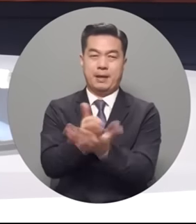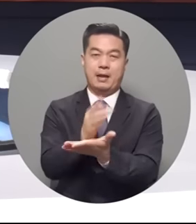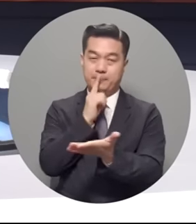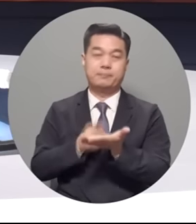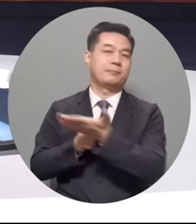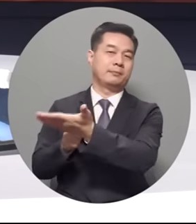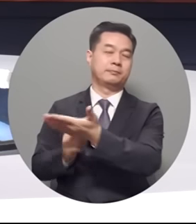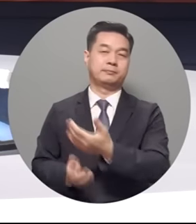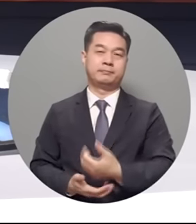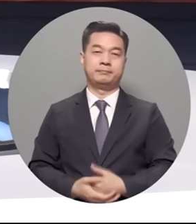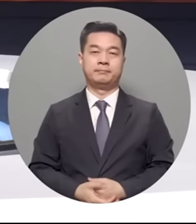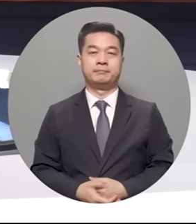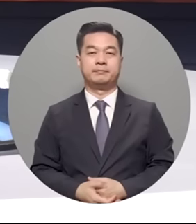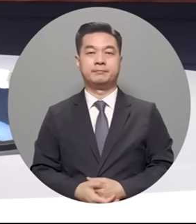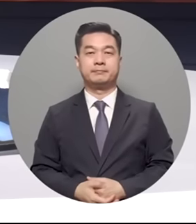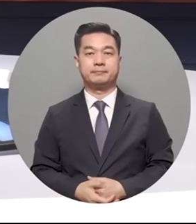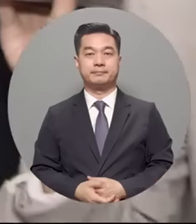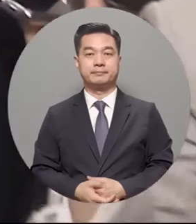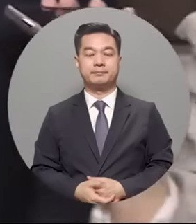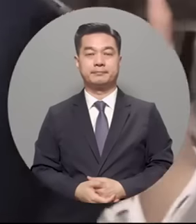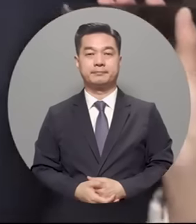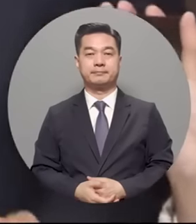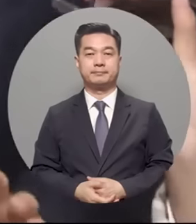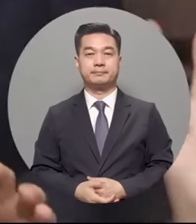김민찬 기자가 보도합니다.